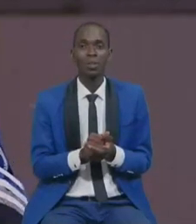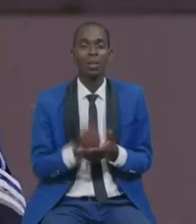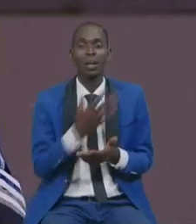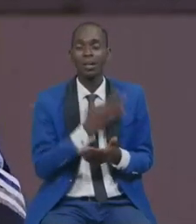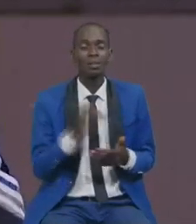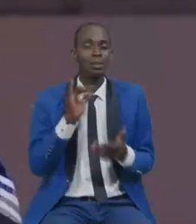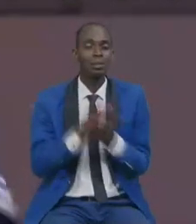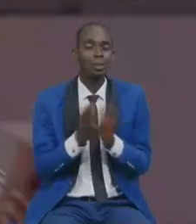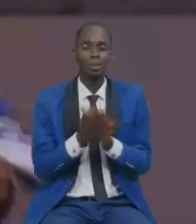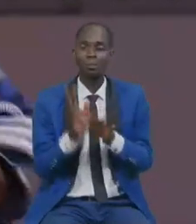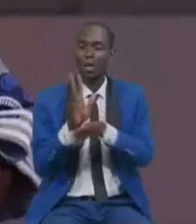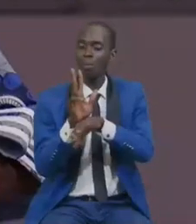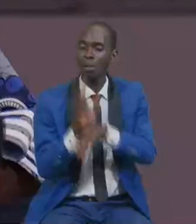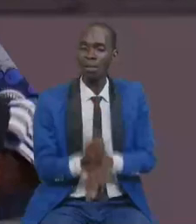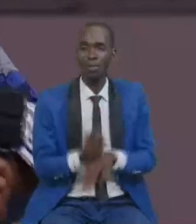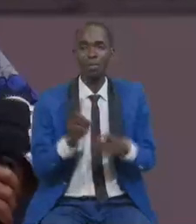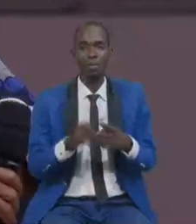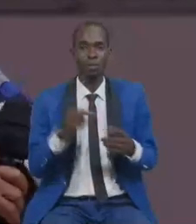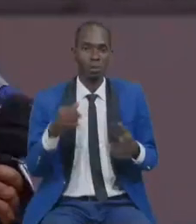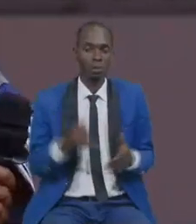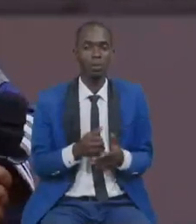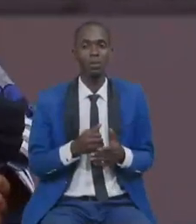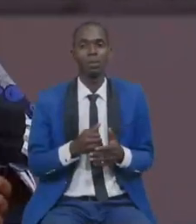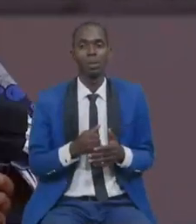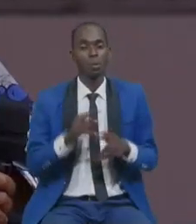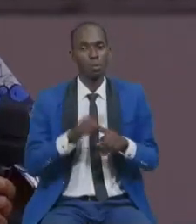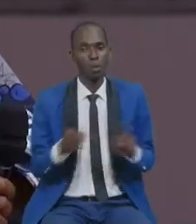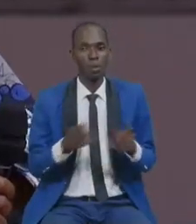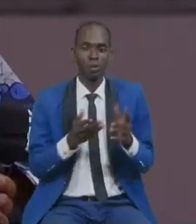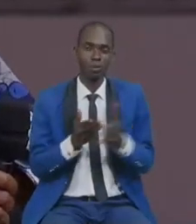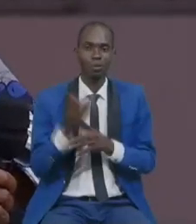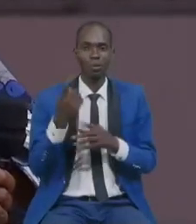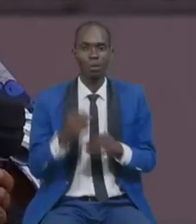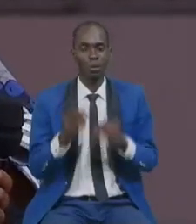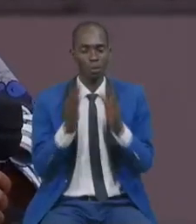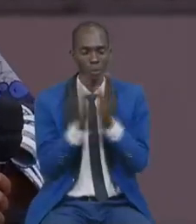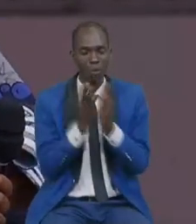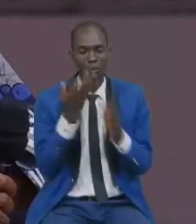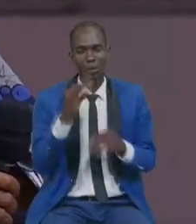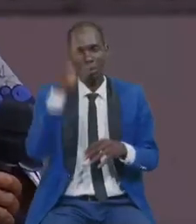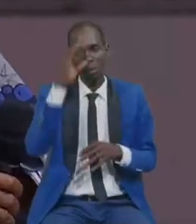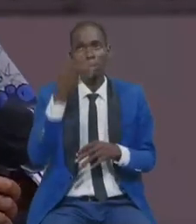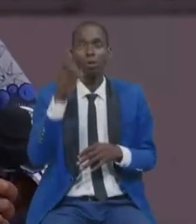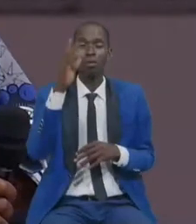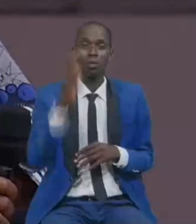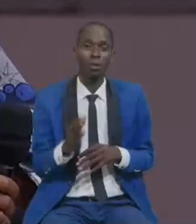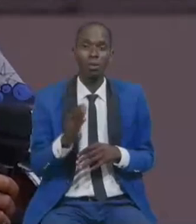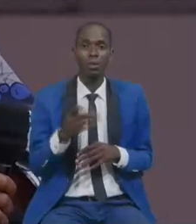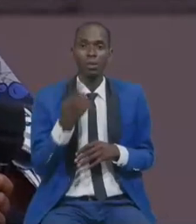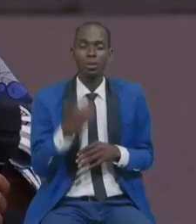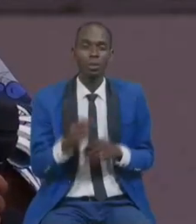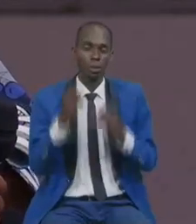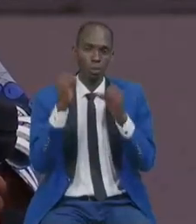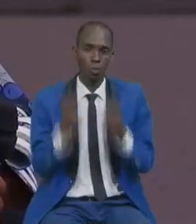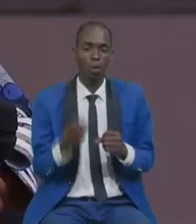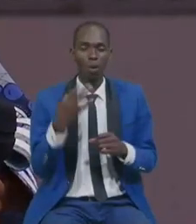Elle était complètement esclave de la nicotine, mais par la puissance et la prière de l'homme de Dieu, la puissance de l'addiction a